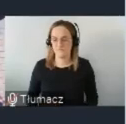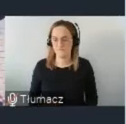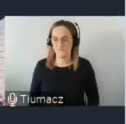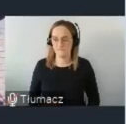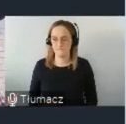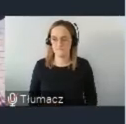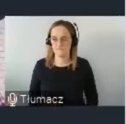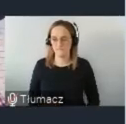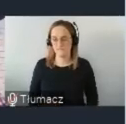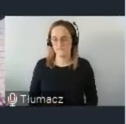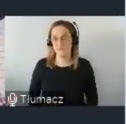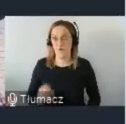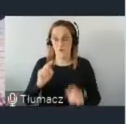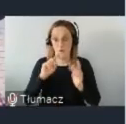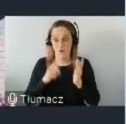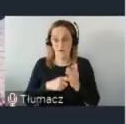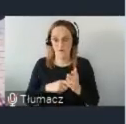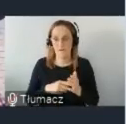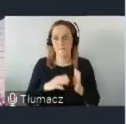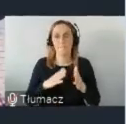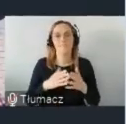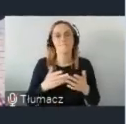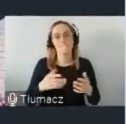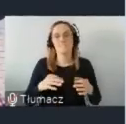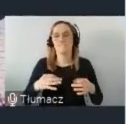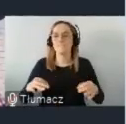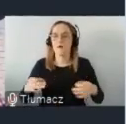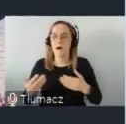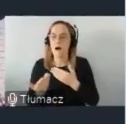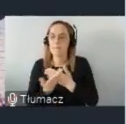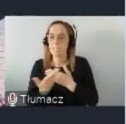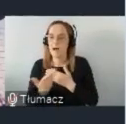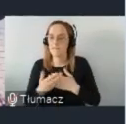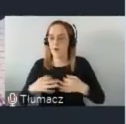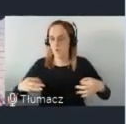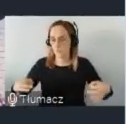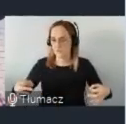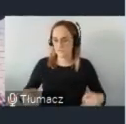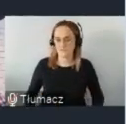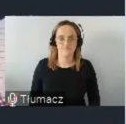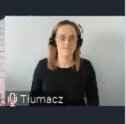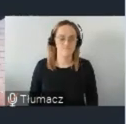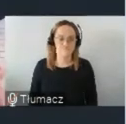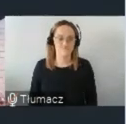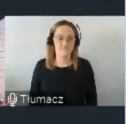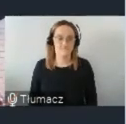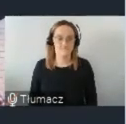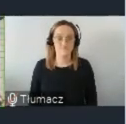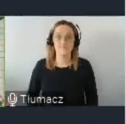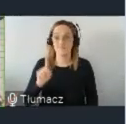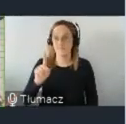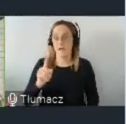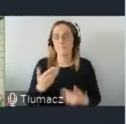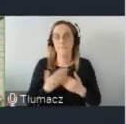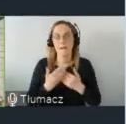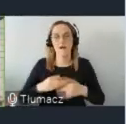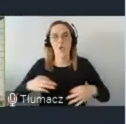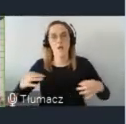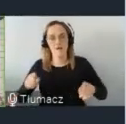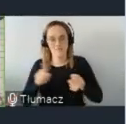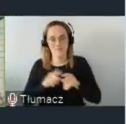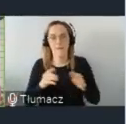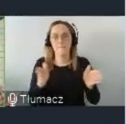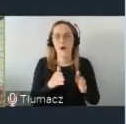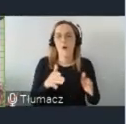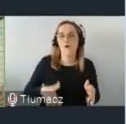wrzucam. O właśnie, Matma na luzie. Ktoś wyprzedza tutaj moje slajdy. Ale zanim Matma na luzie, jeszcze Mały Książę. W